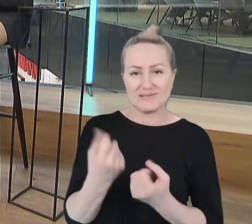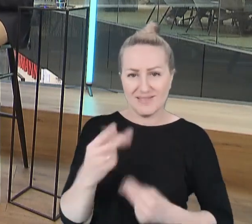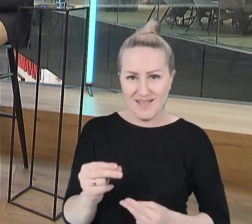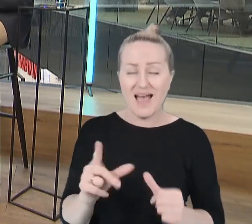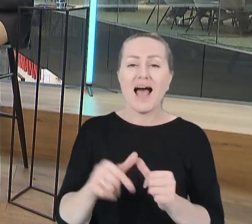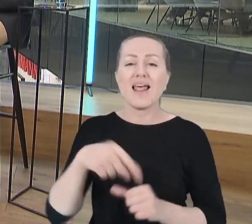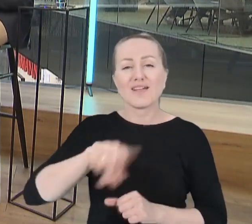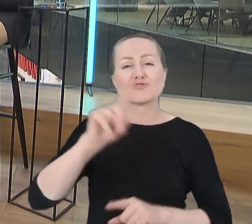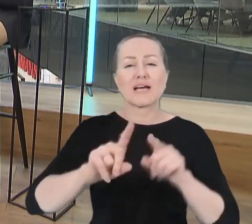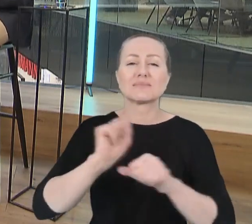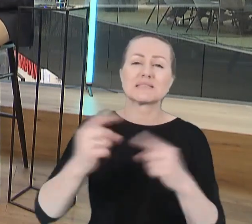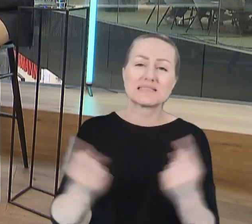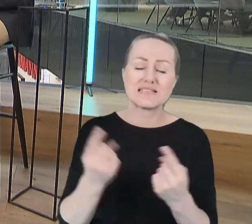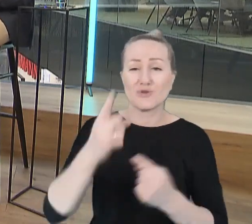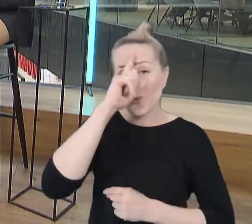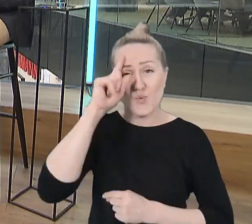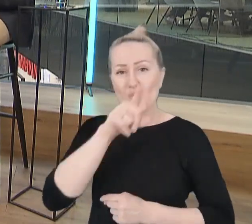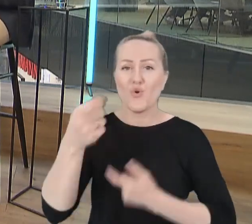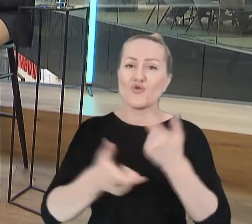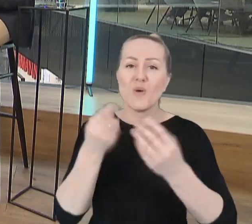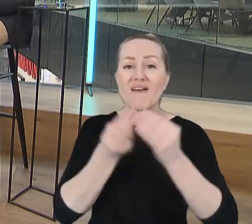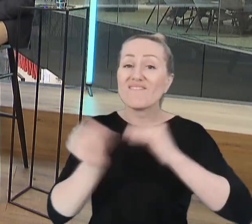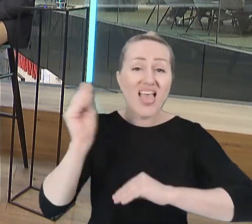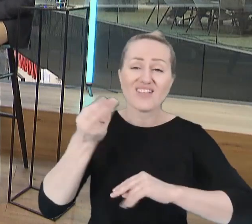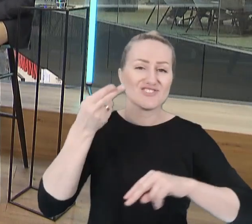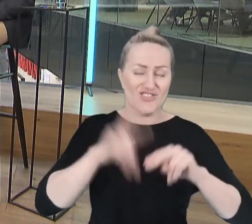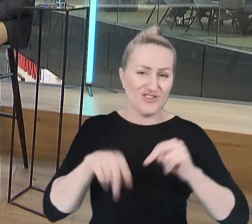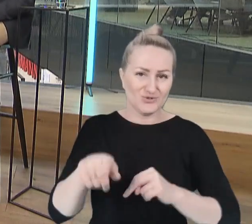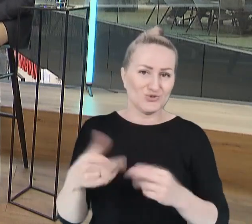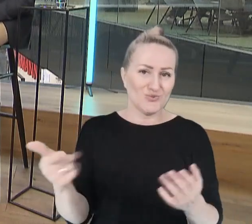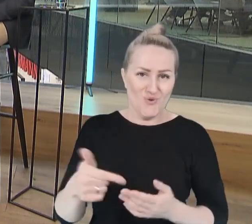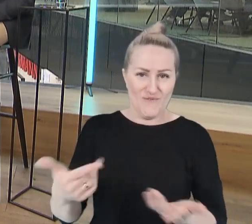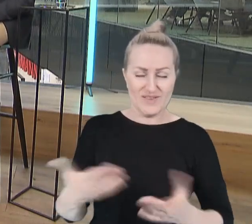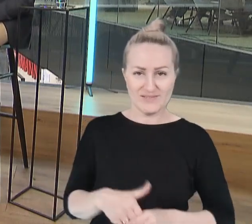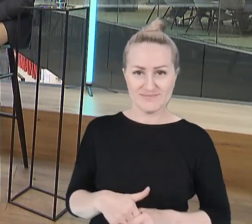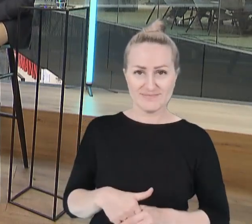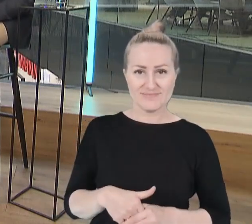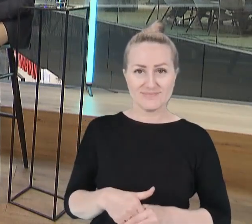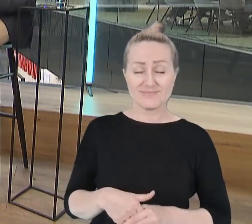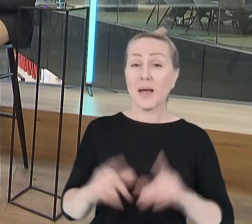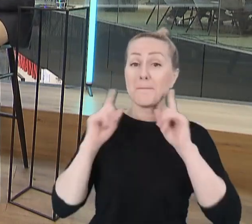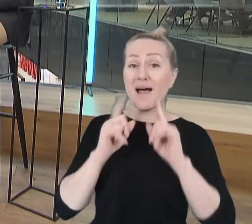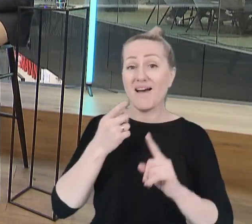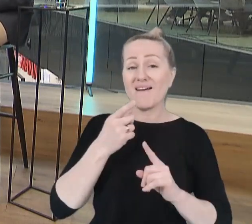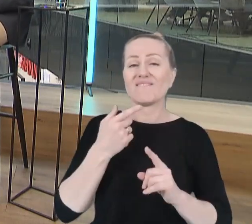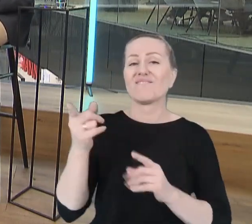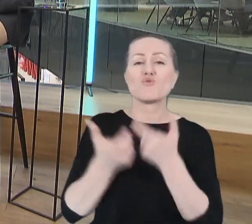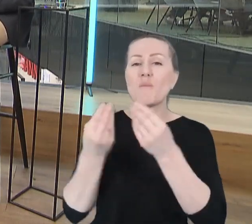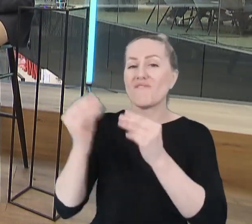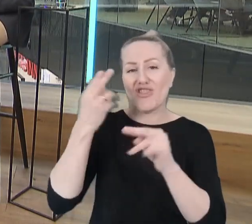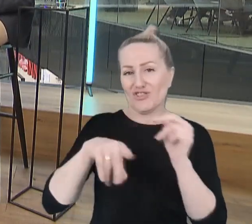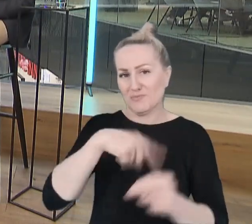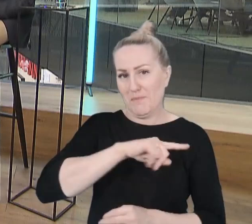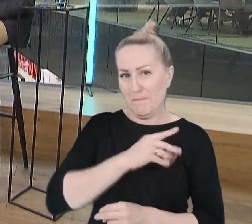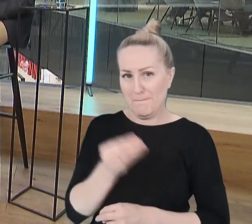ludzie po prostu robią więcej niż po prostu powinni i niż za to płacimy. No i to jest